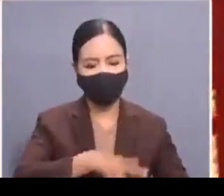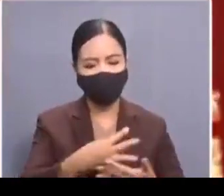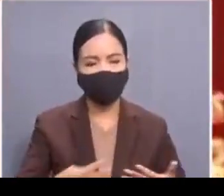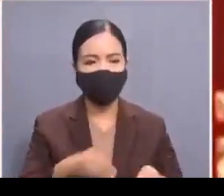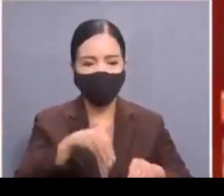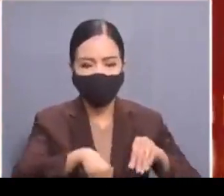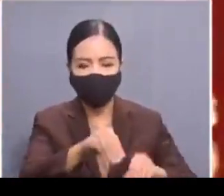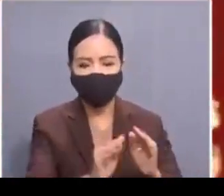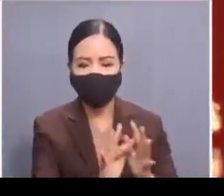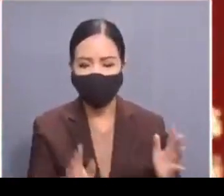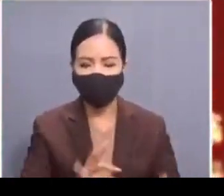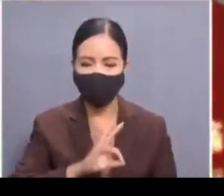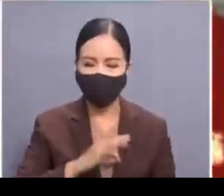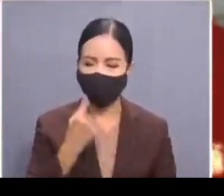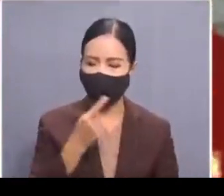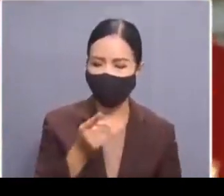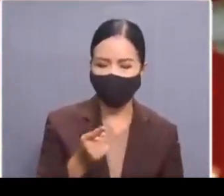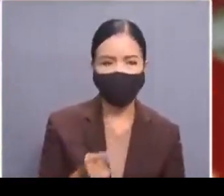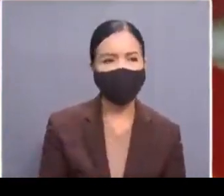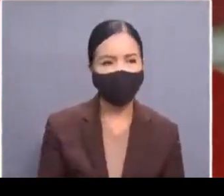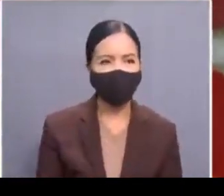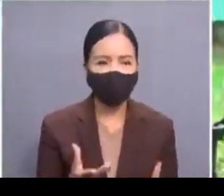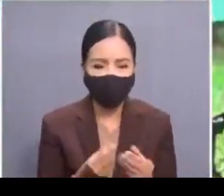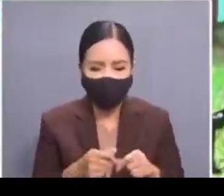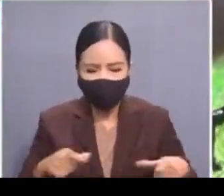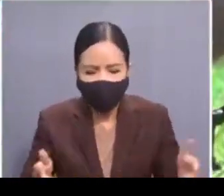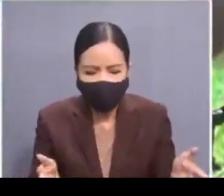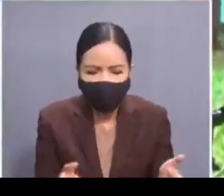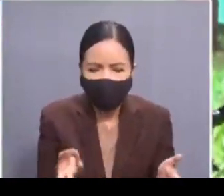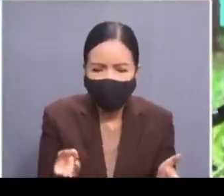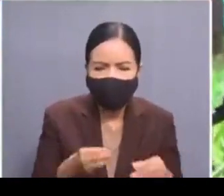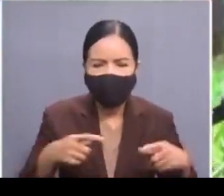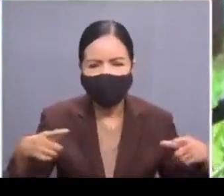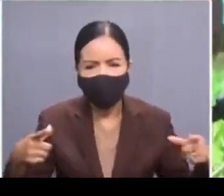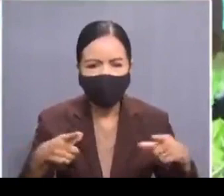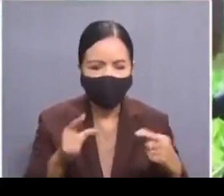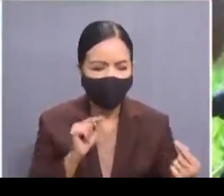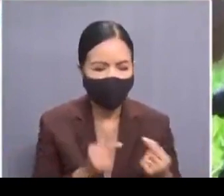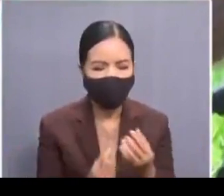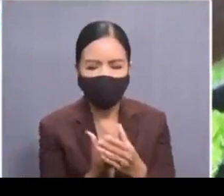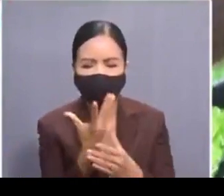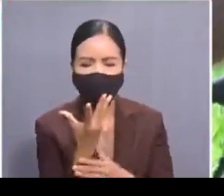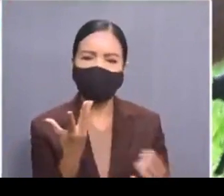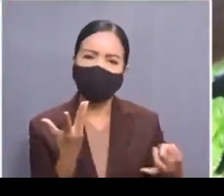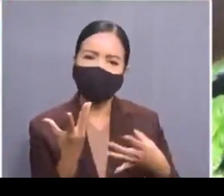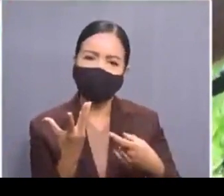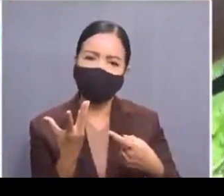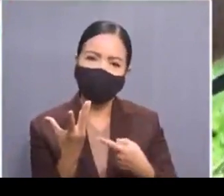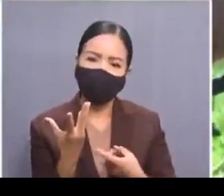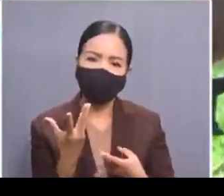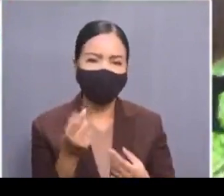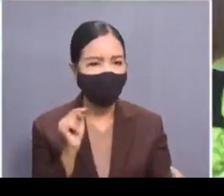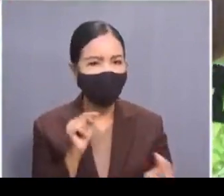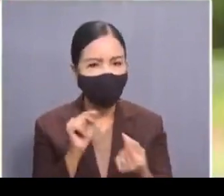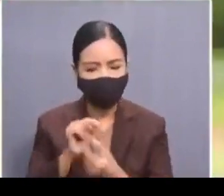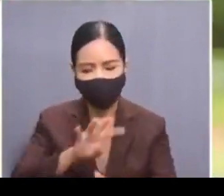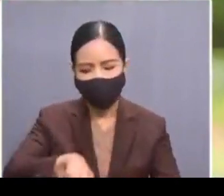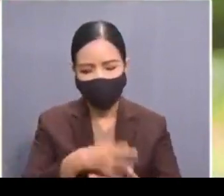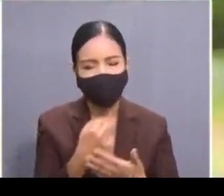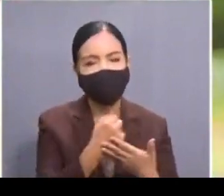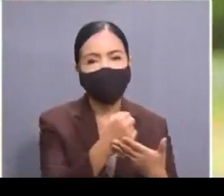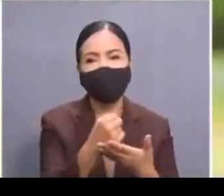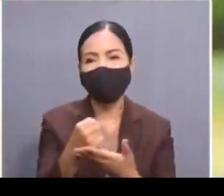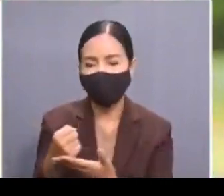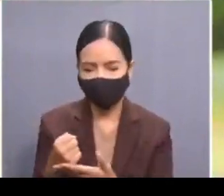ตว่าสมาชิกคนไหนมีพื้นที่น้อยมีพื้นที่มากเหมาะสมจะปลูกพืชชนิดไหนเราก็จะมีการวางแผนเ